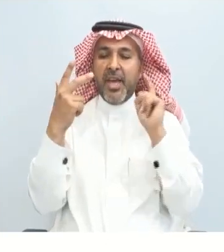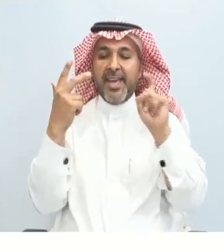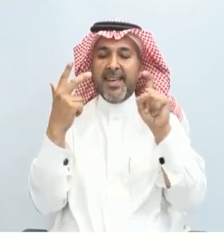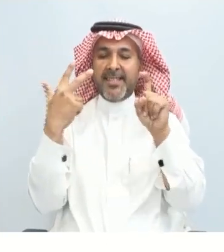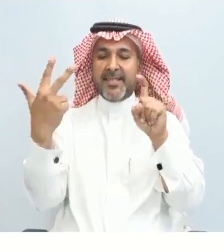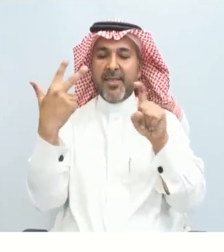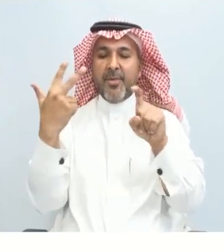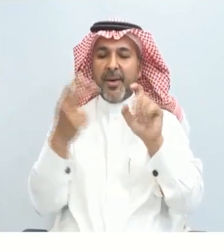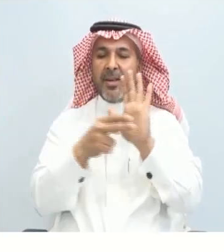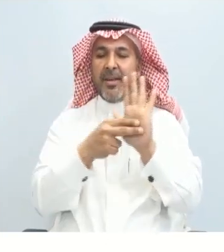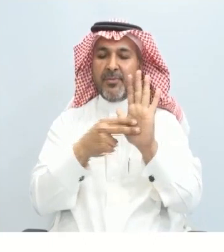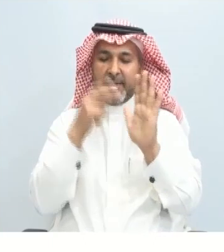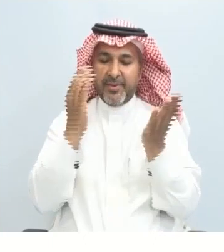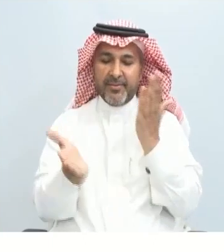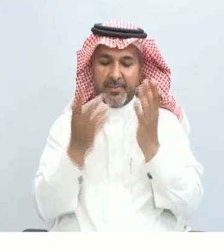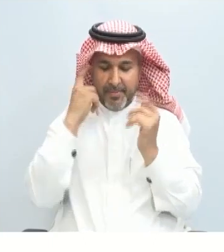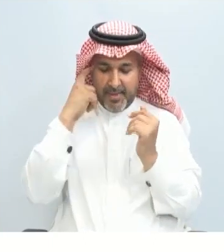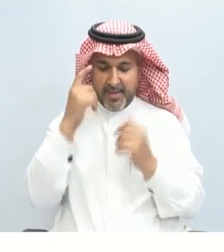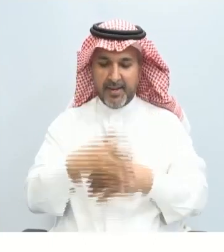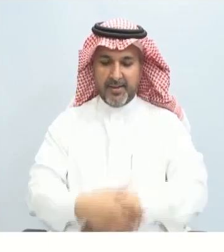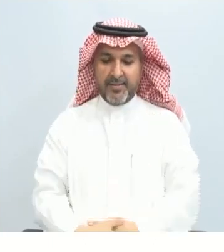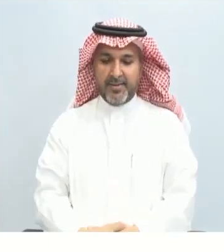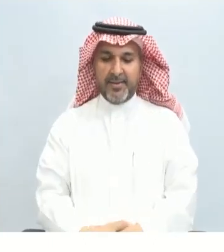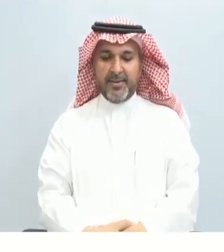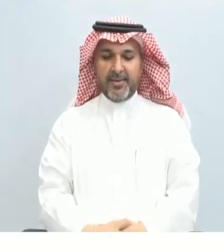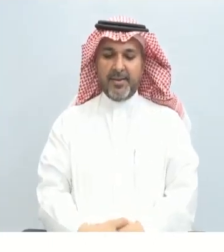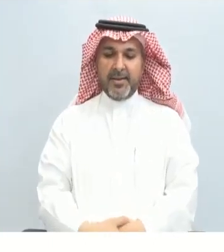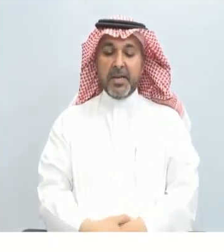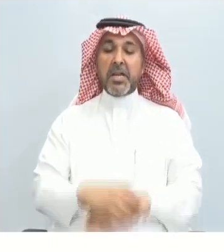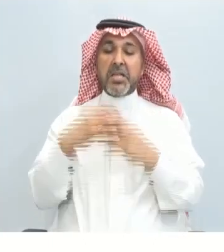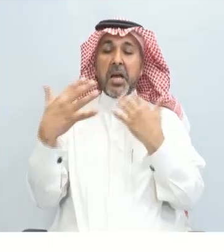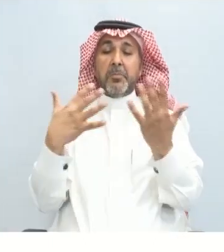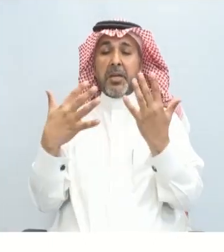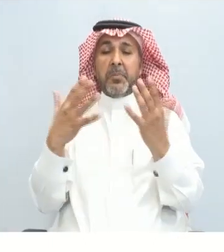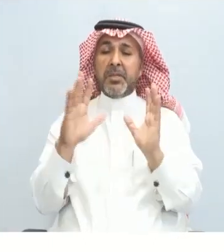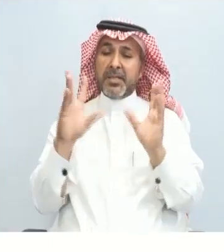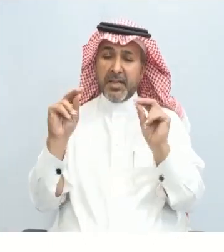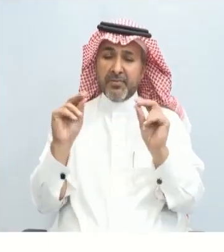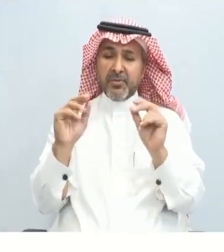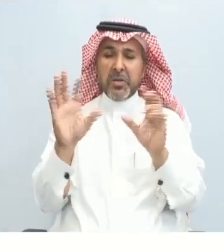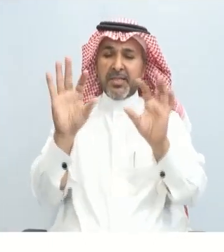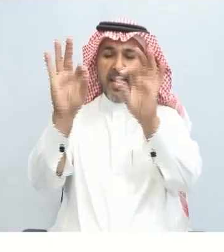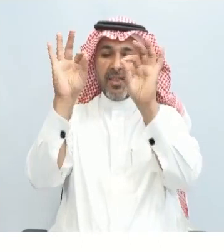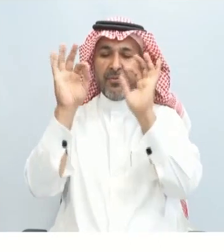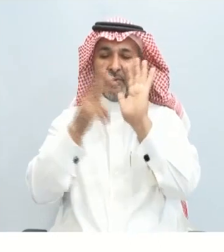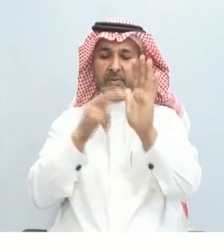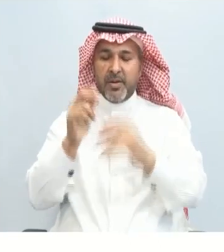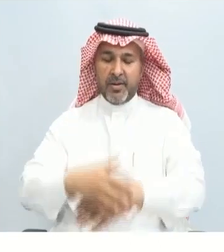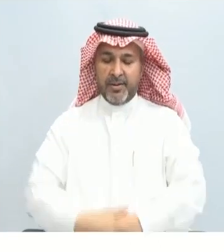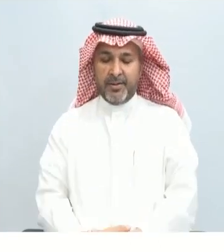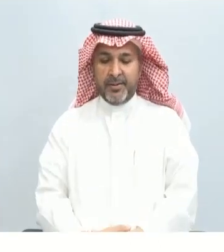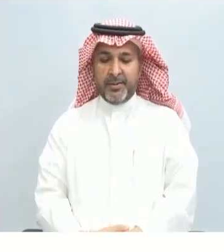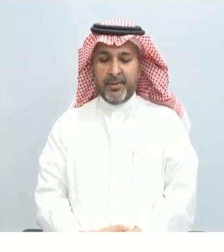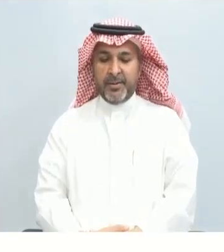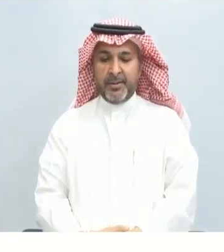اخذ الطرفين الى الاساس خمسه يعني اجعل الطرفين اسا لاساس خمسه وبالتالي الاساس الخمسه